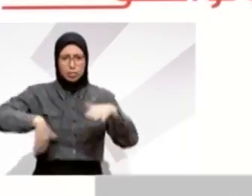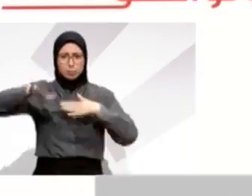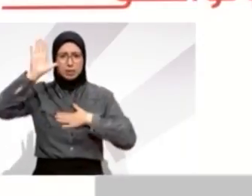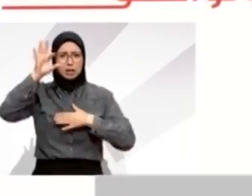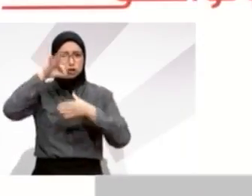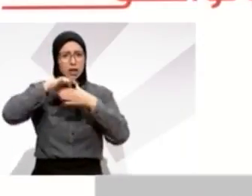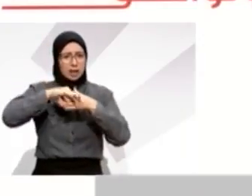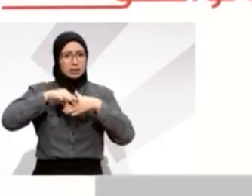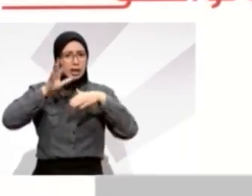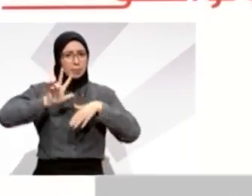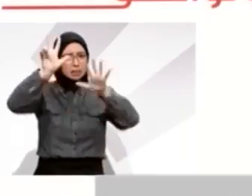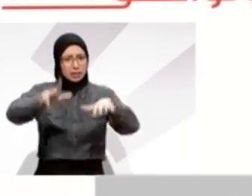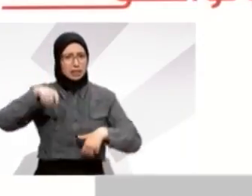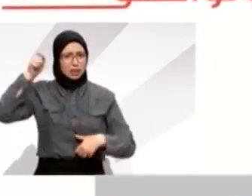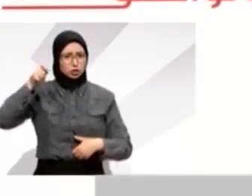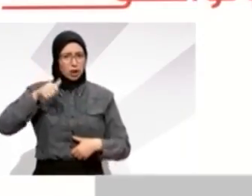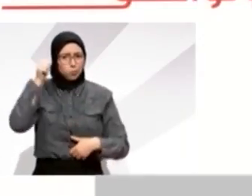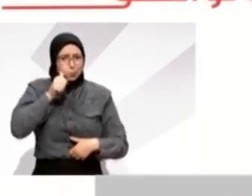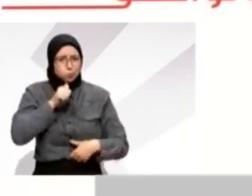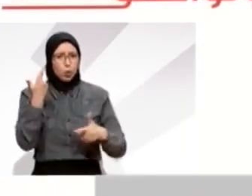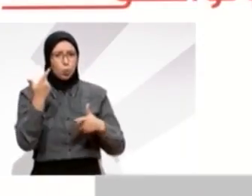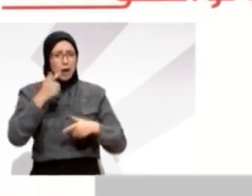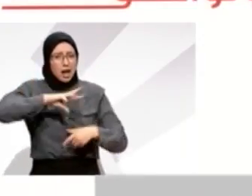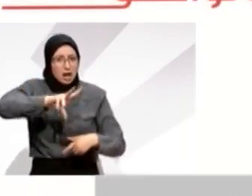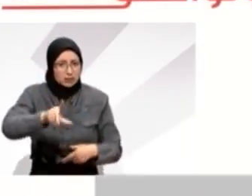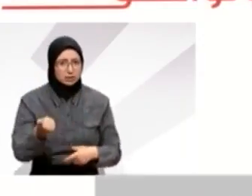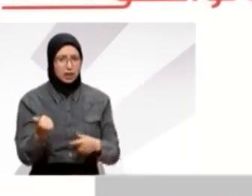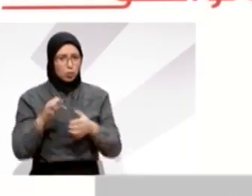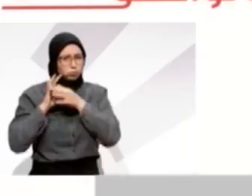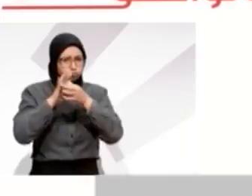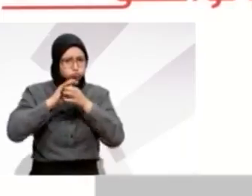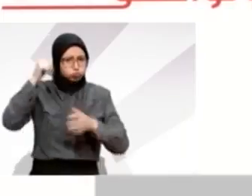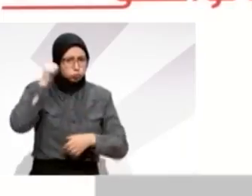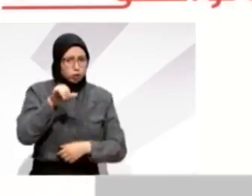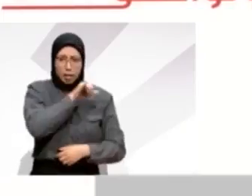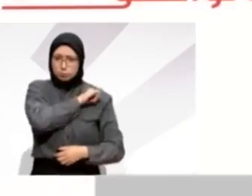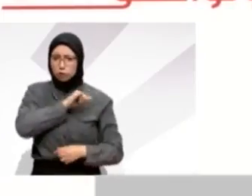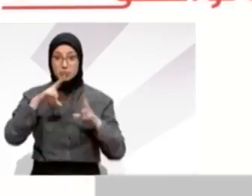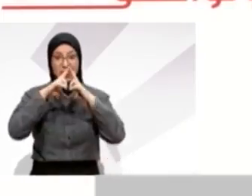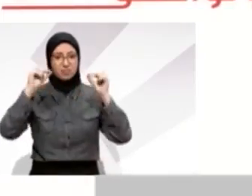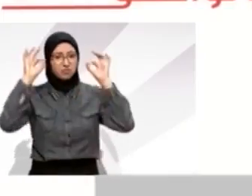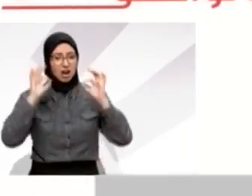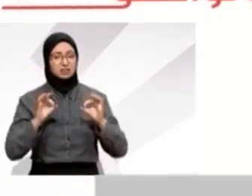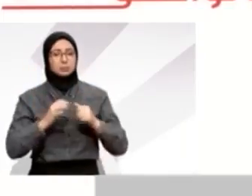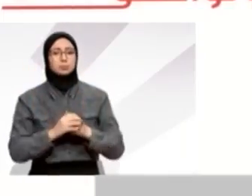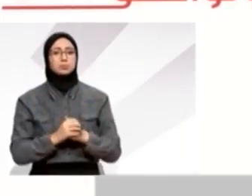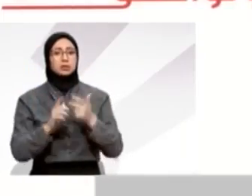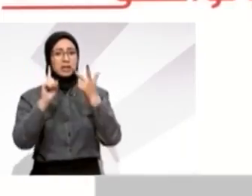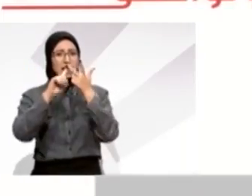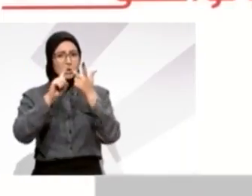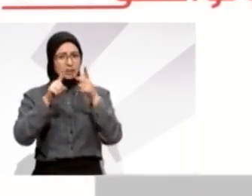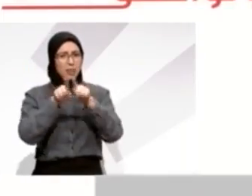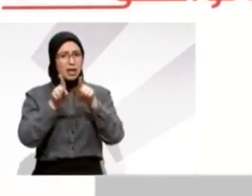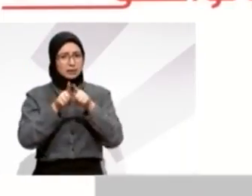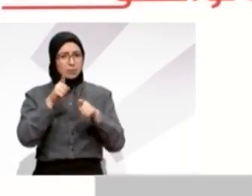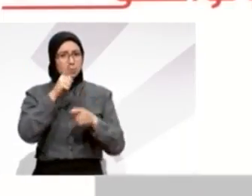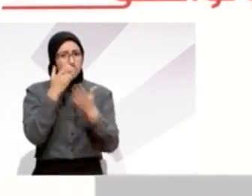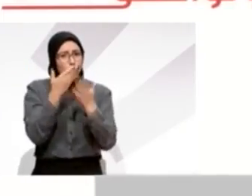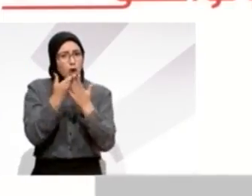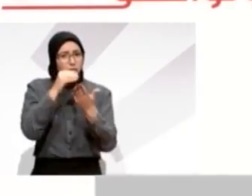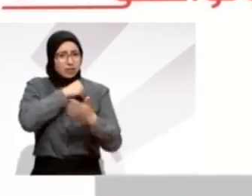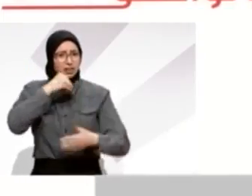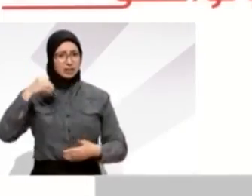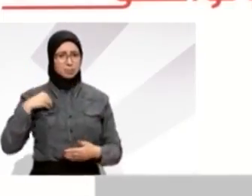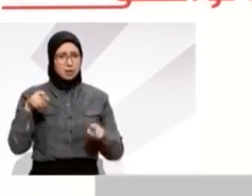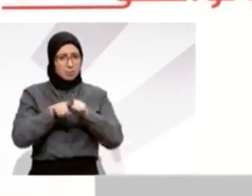الانتخابات التشريعيه اللي هو علاقه عميقه وطيده بالجريمه ثالثا يجب اشتراك شهاده طبيه في بعضها في